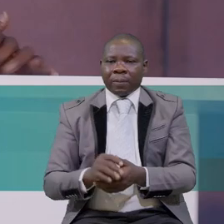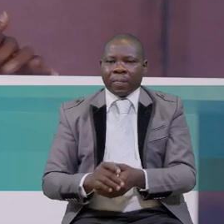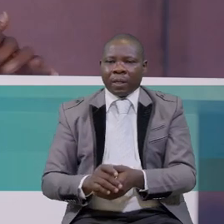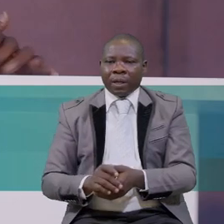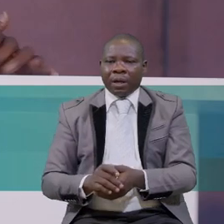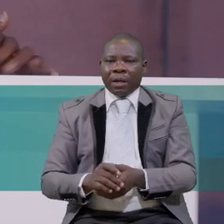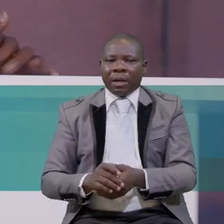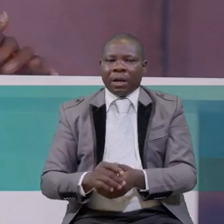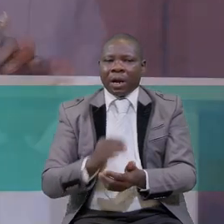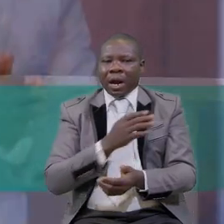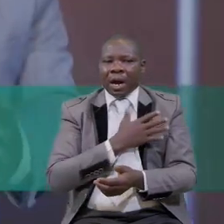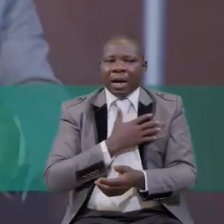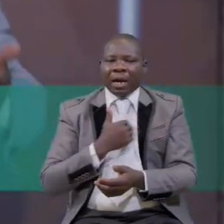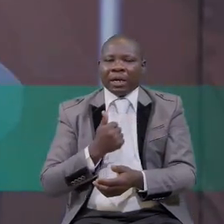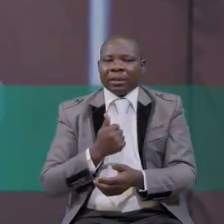14.